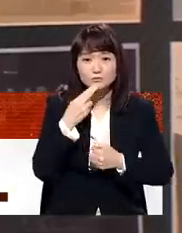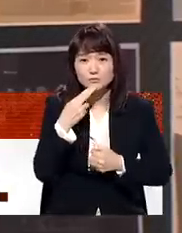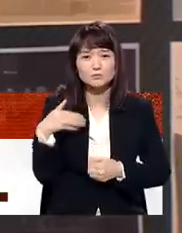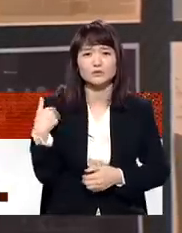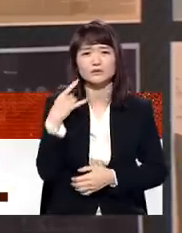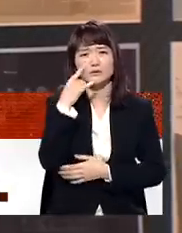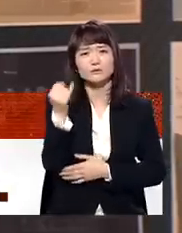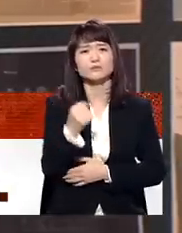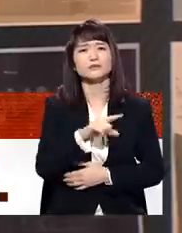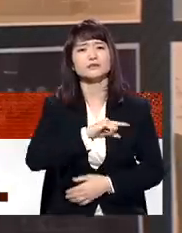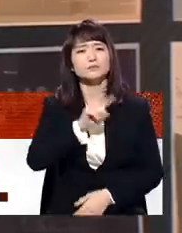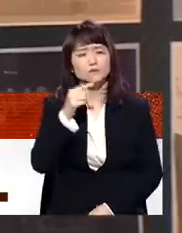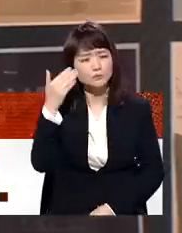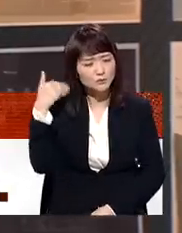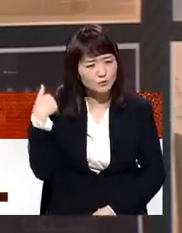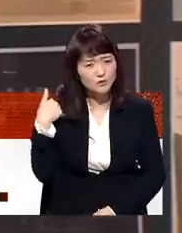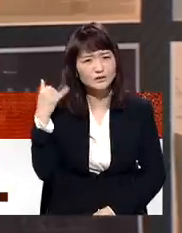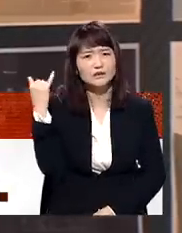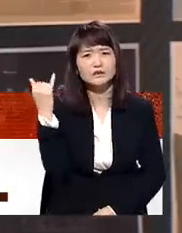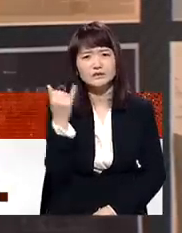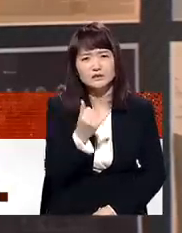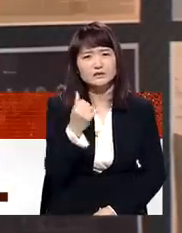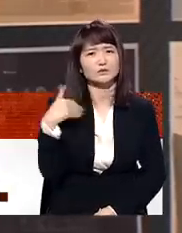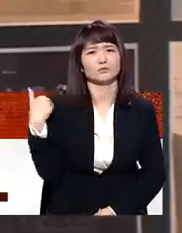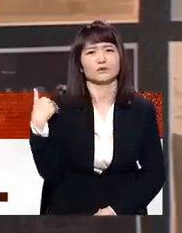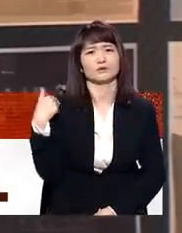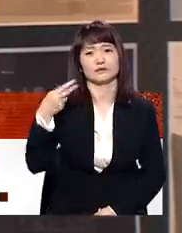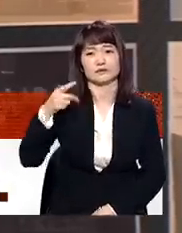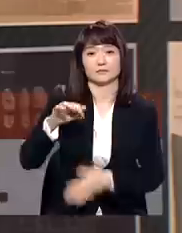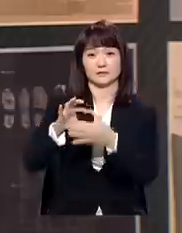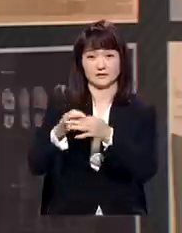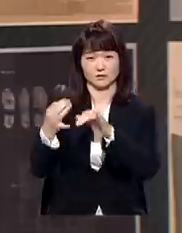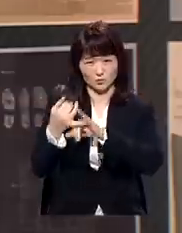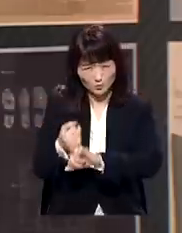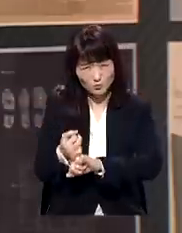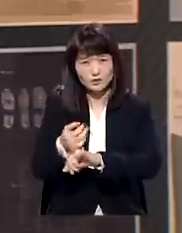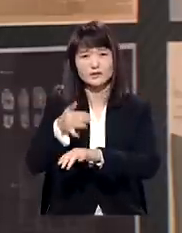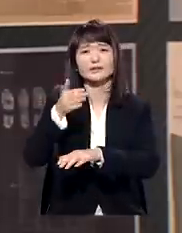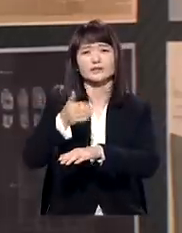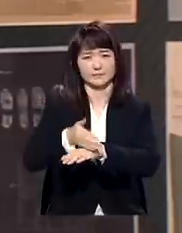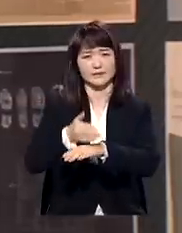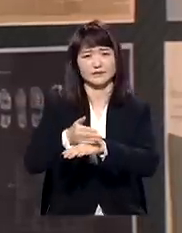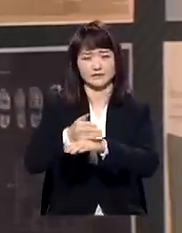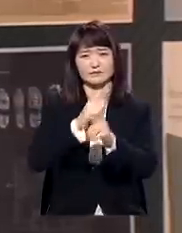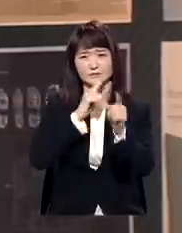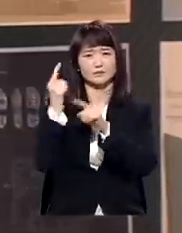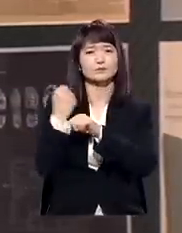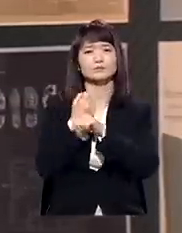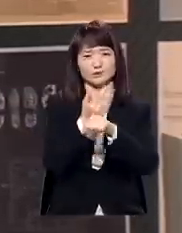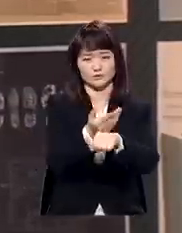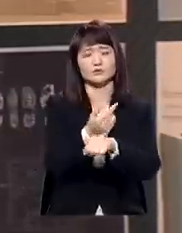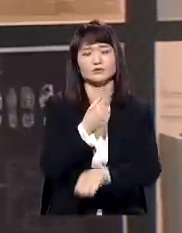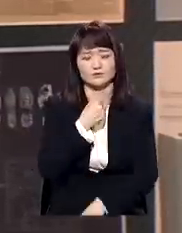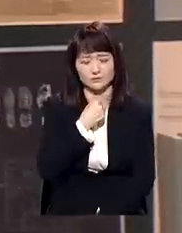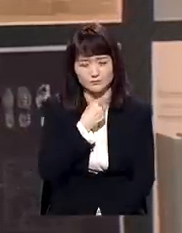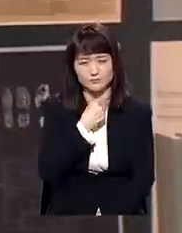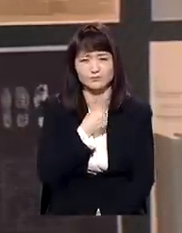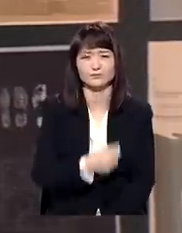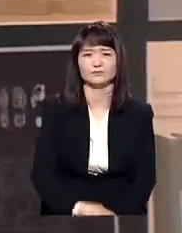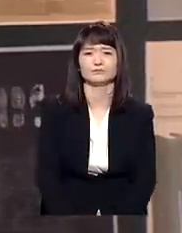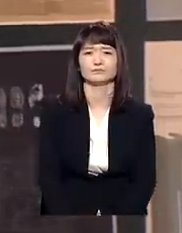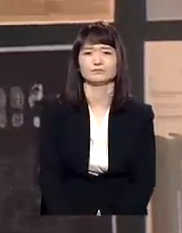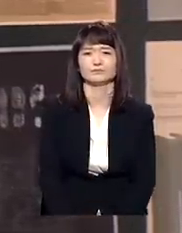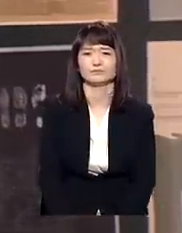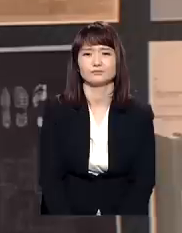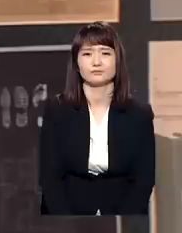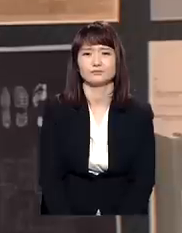좋은 함도 연락처도 묻지 못했다며 사반을 통해서라도 꼭 그 기사님께 감사하단 말씀 전하고 싶다고 하시는군요